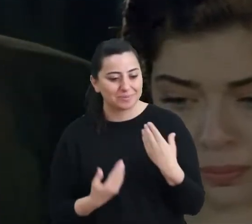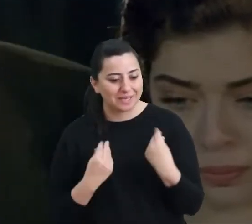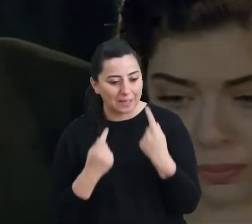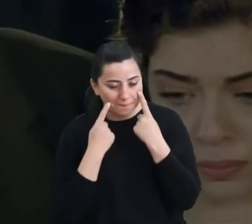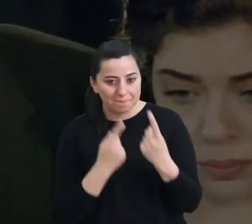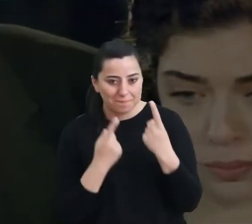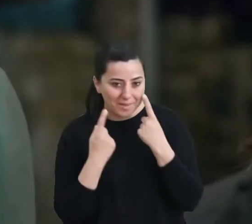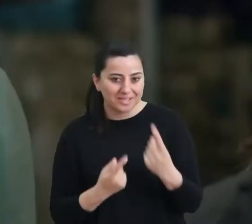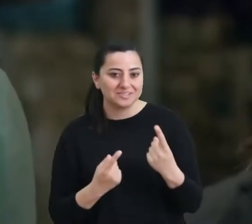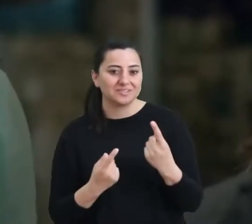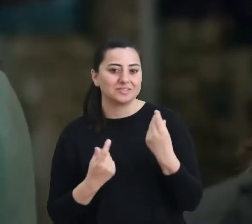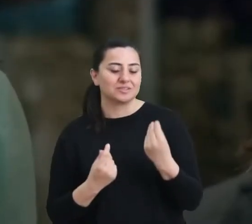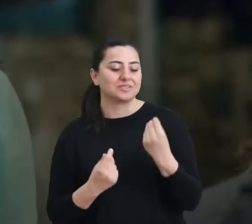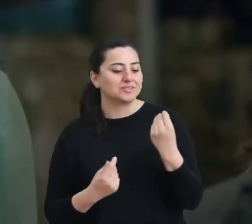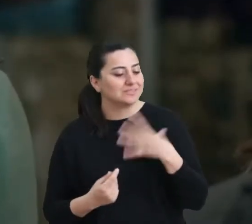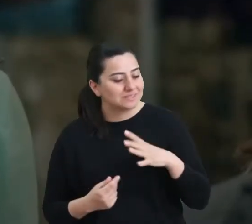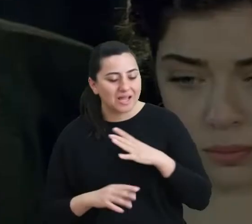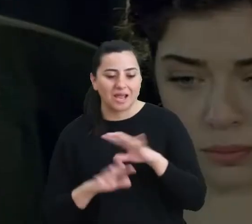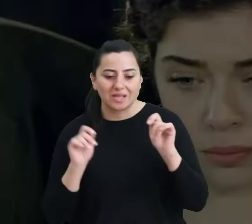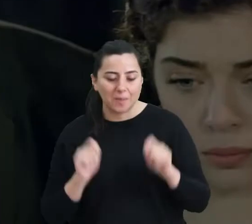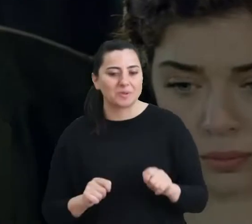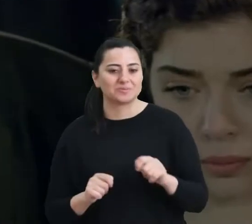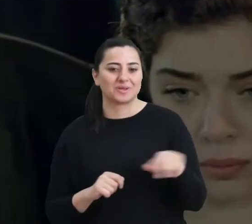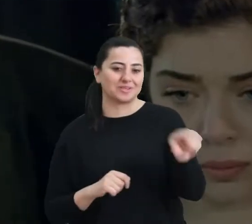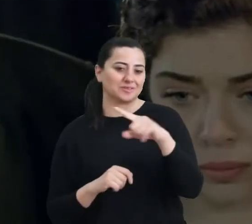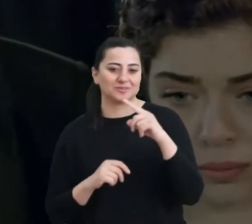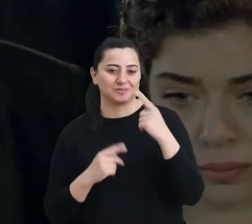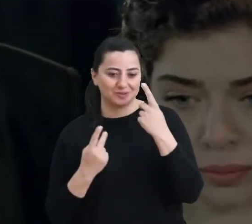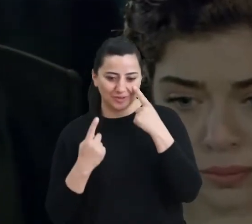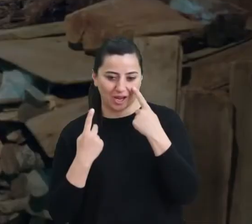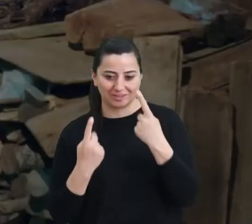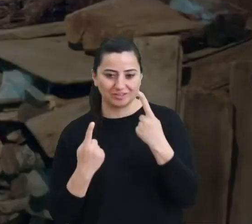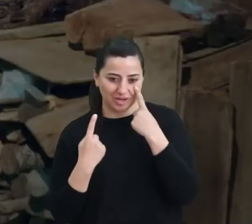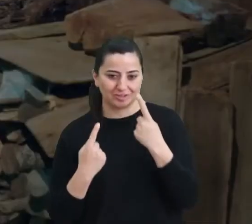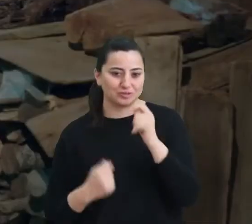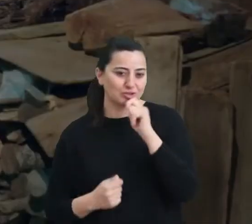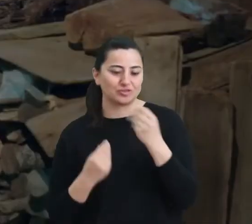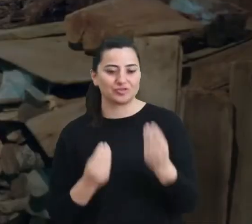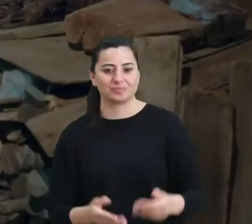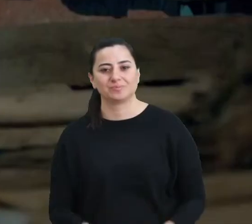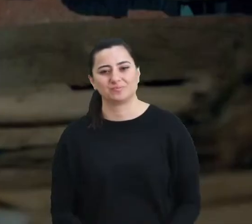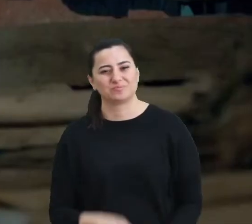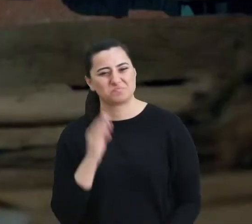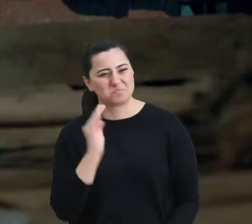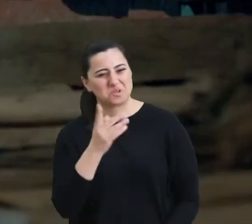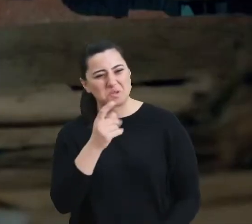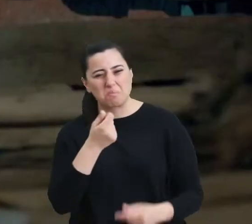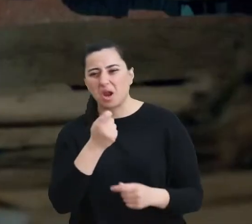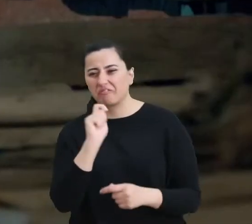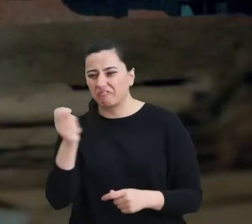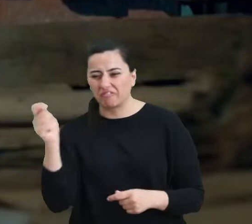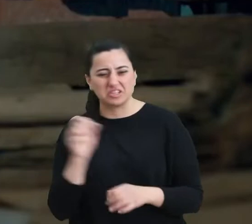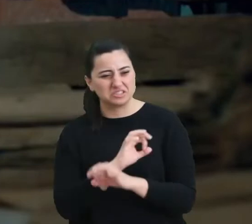gözüm gibi bakacağına, bir dedilike etmeyeceğine sizlerin huzurunda söz veriyorum. Sen önce milletin parasını